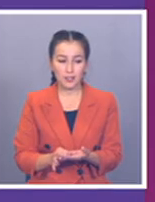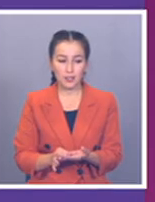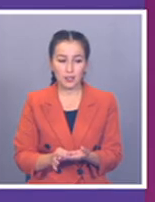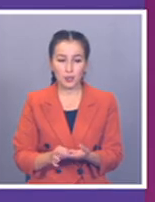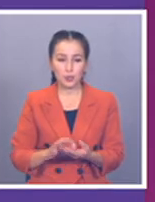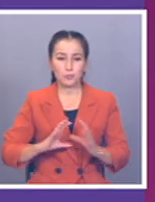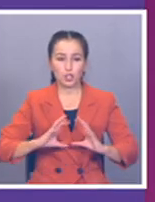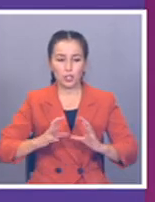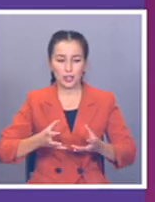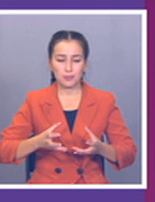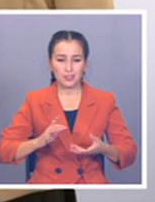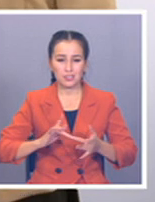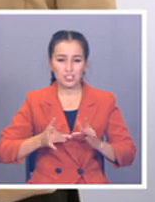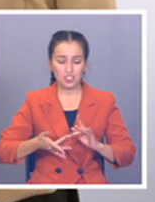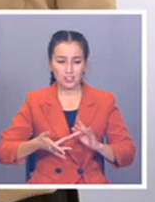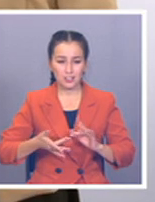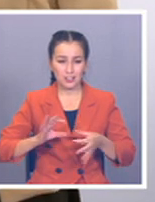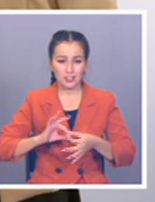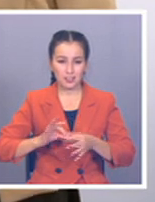бүкіл әлемдік желі.